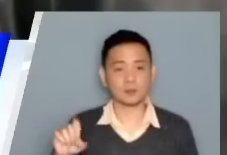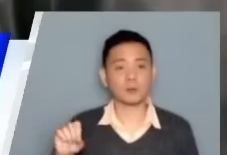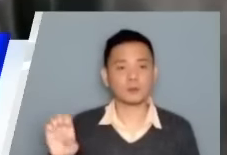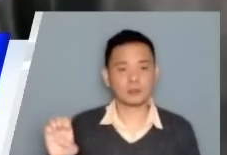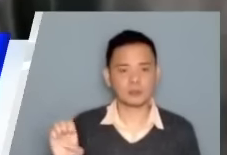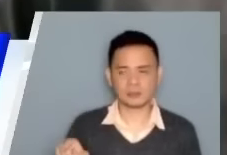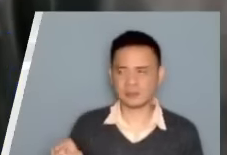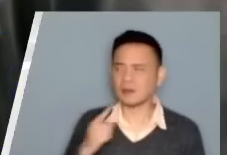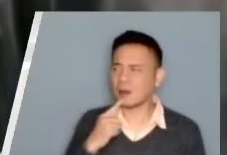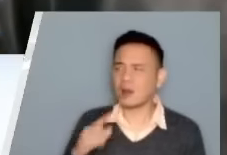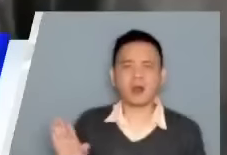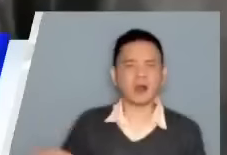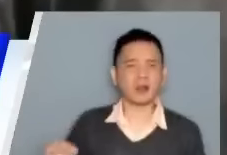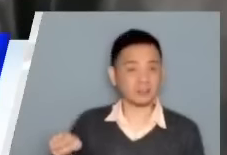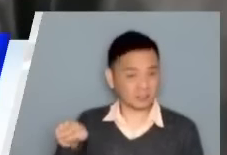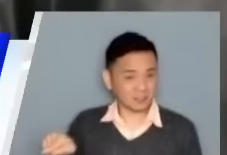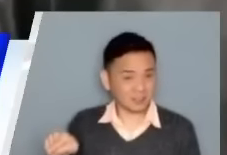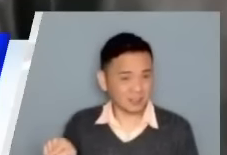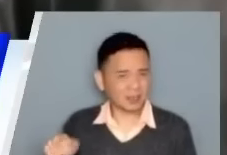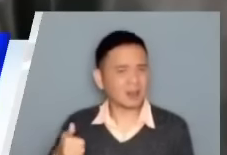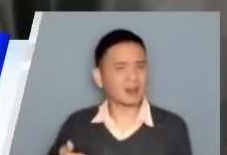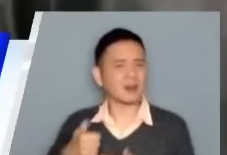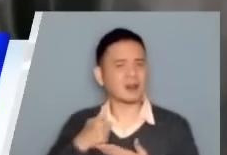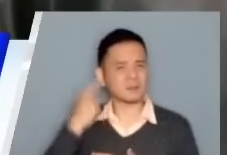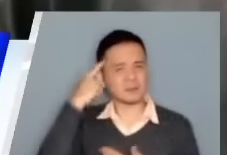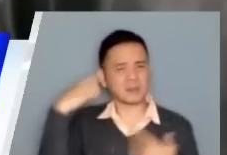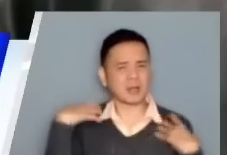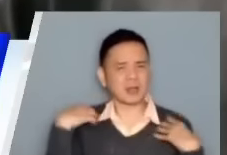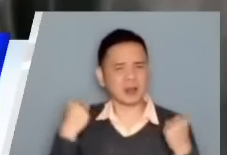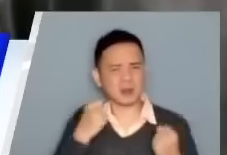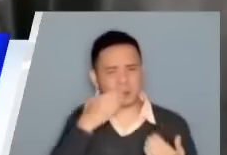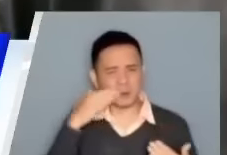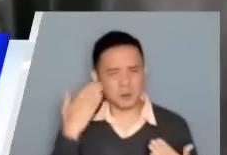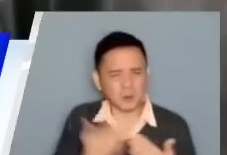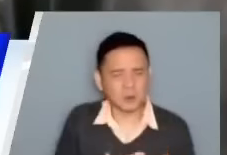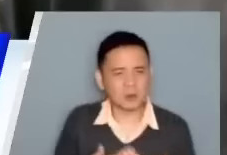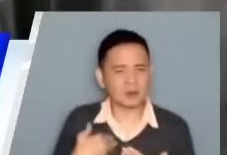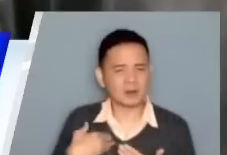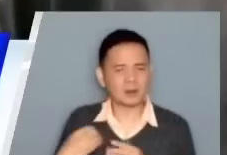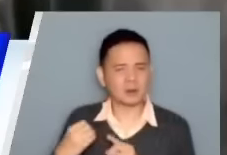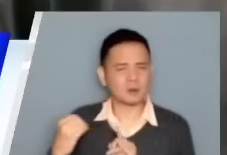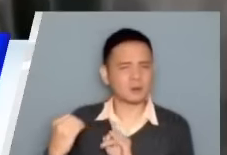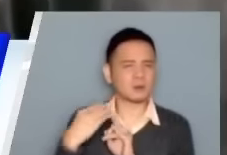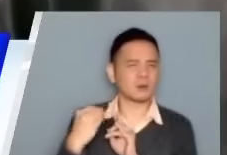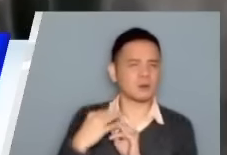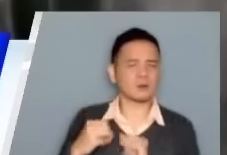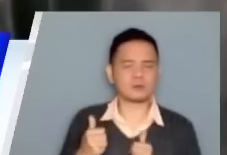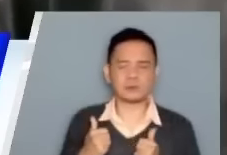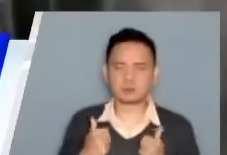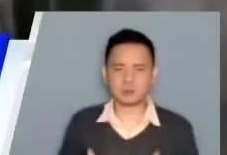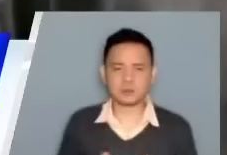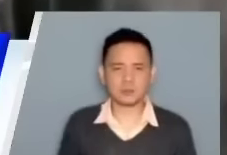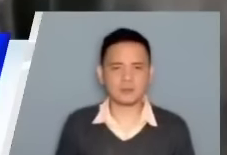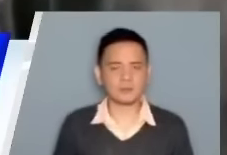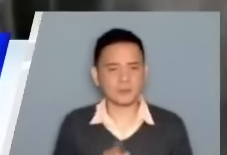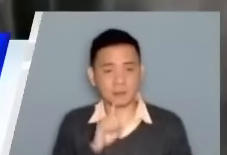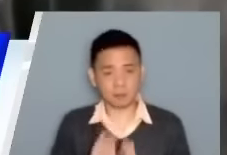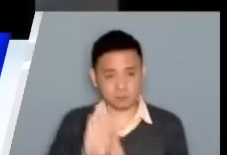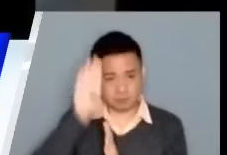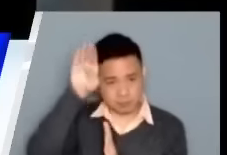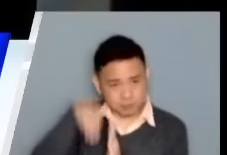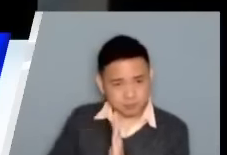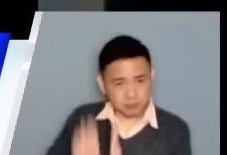po mas nakilala ko po yung sarili ko personally um Yes through ups and downs po nand po talaga si